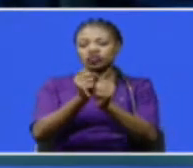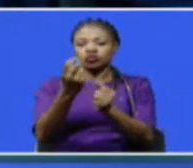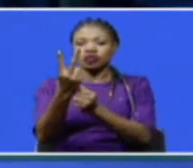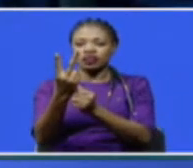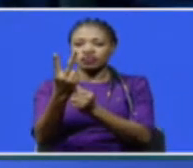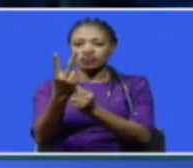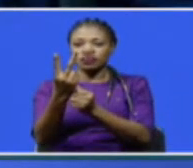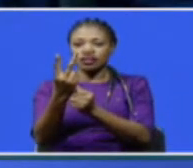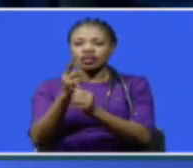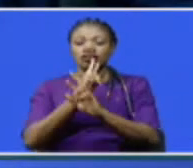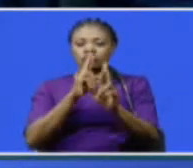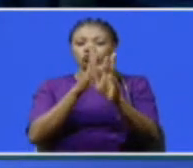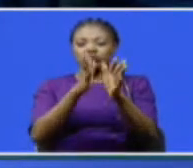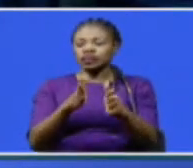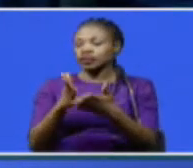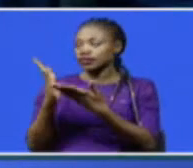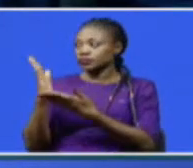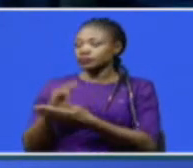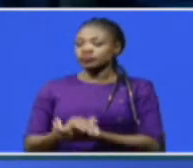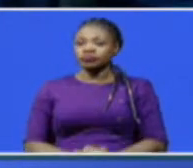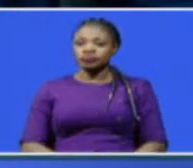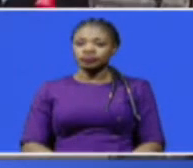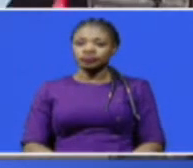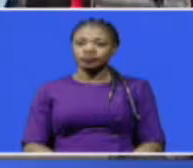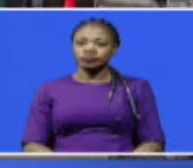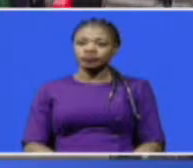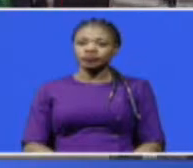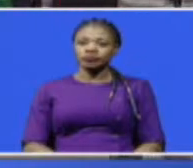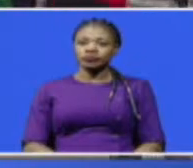hapa Sada Hassan na maelezo zaidi.